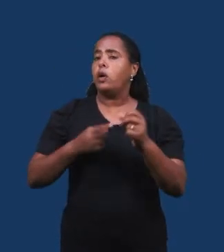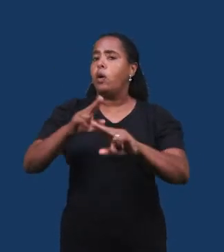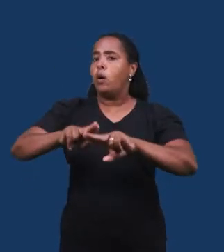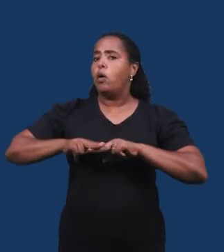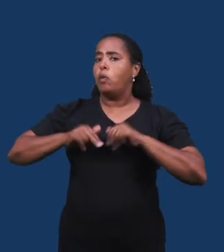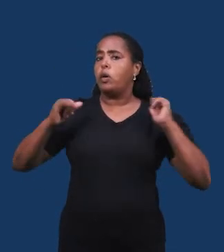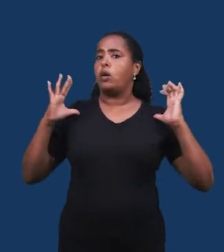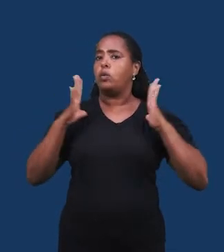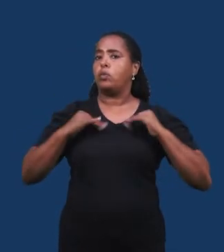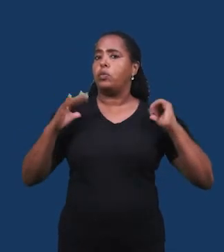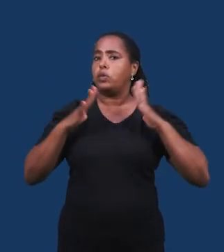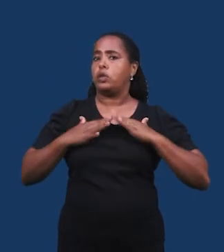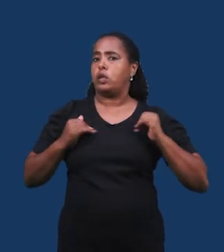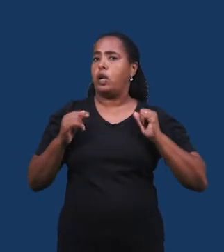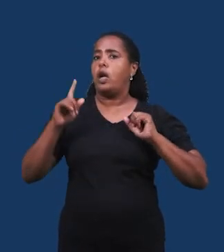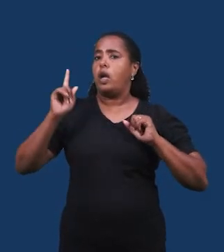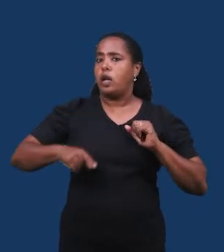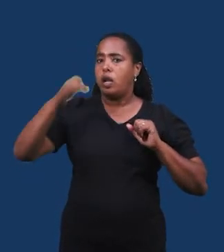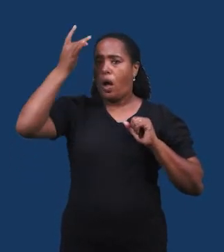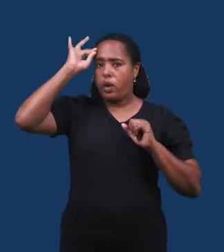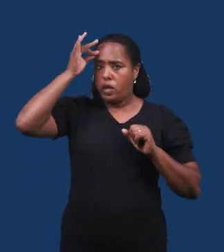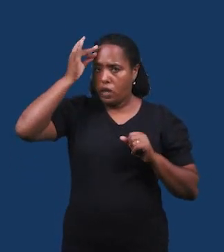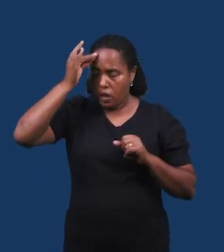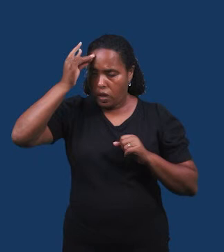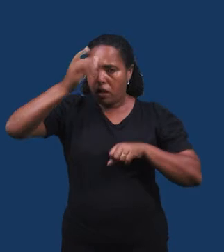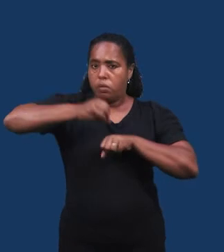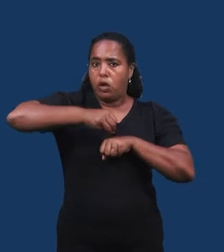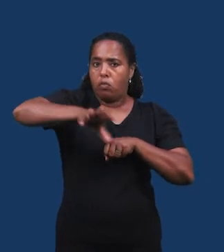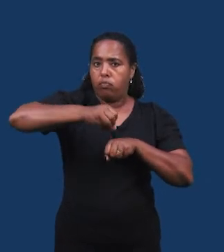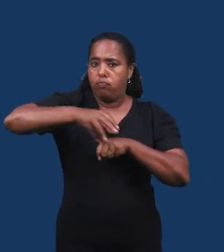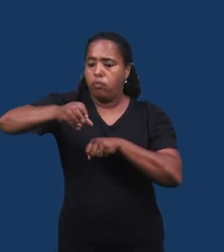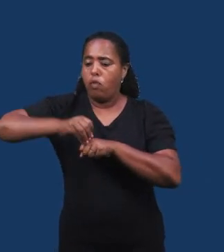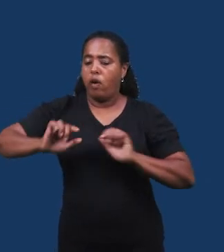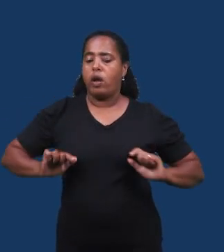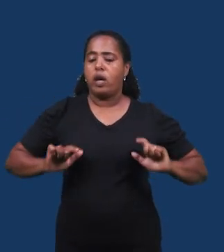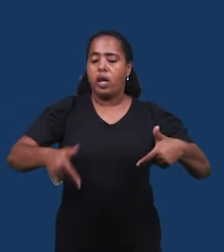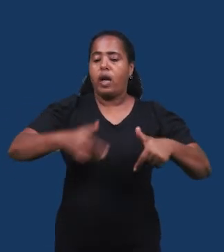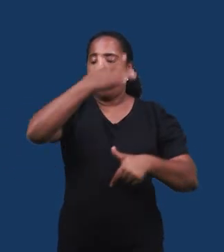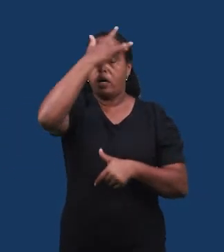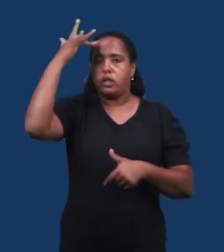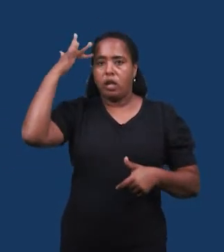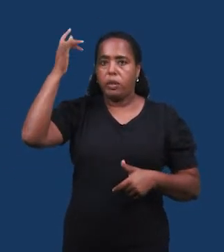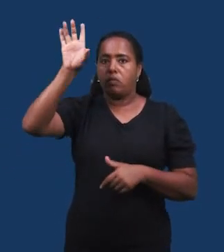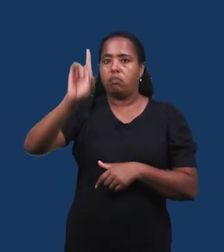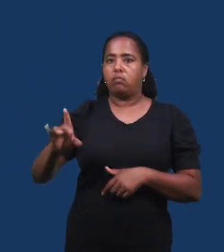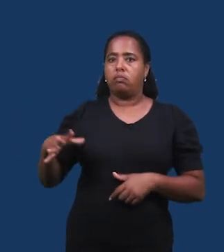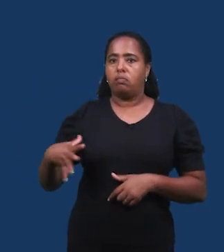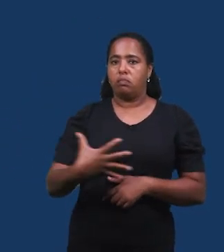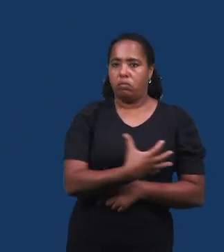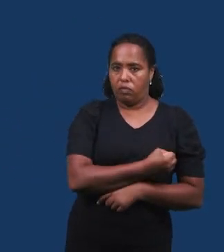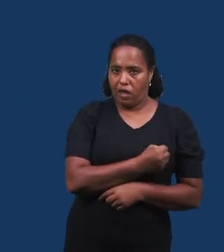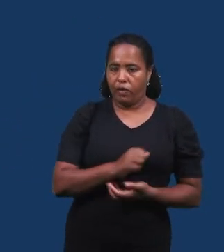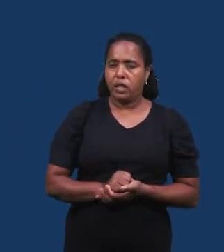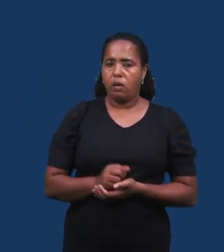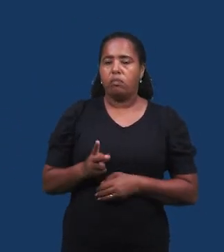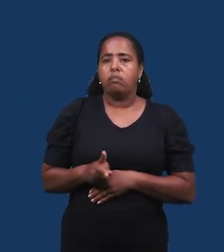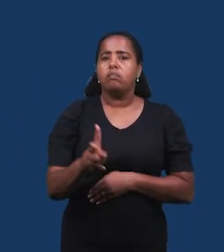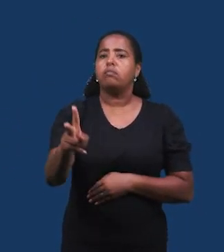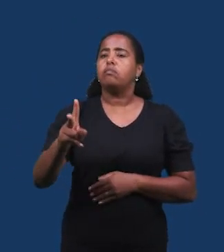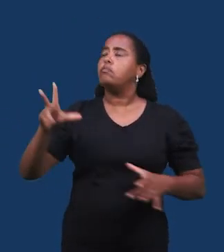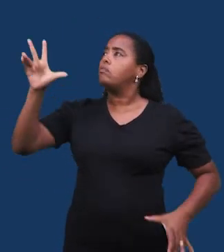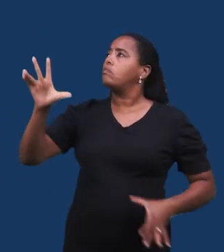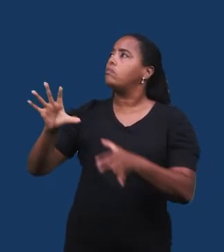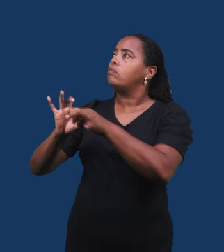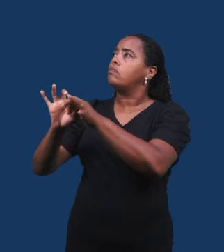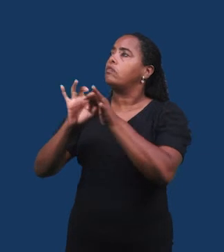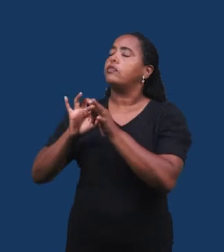Dieu à travers les anges de Dieu qui sont des esprits qui ministrent et qui travaillent en